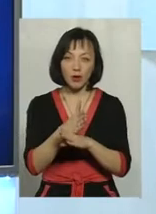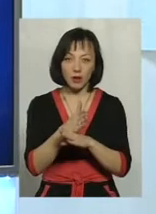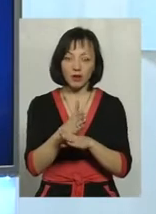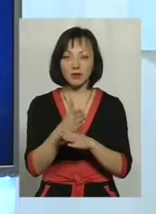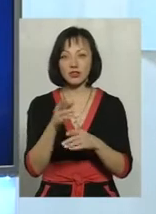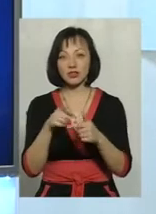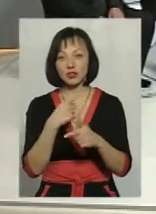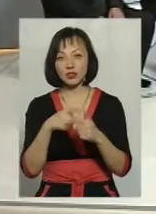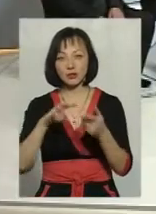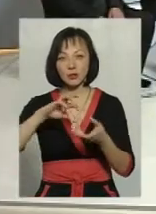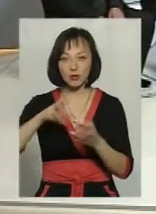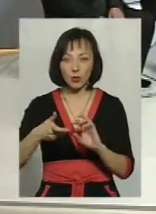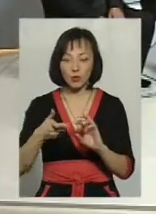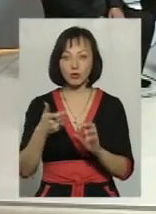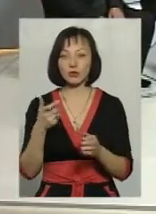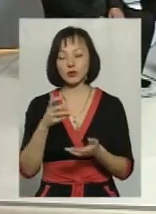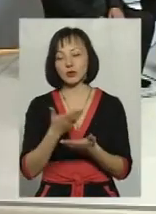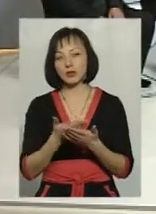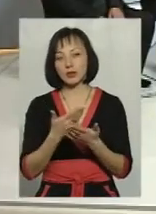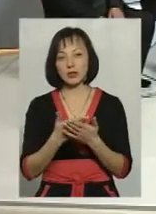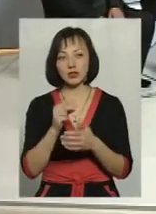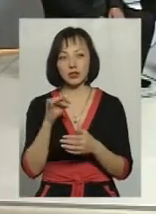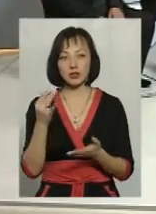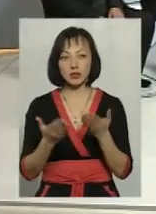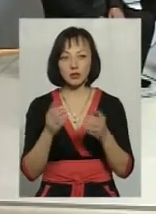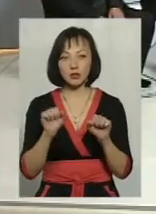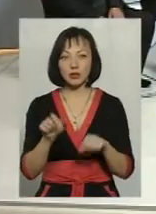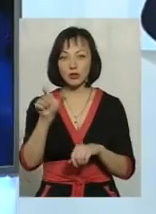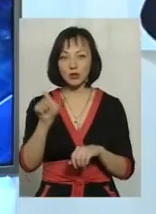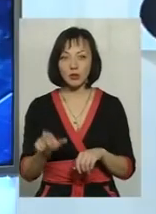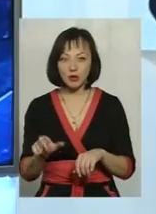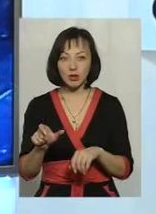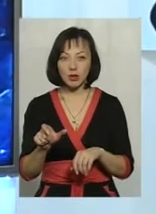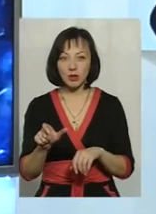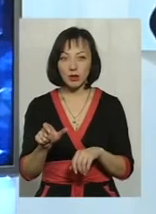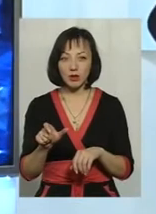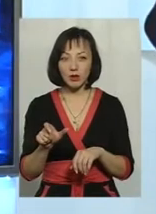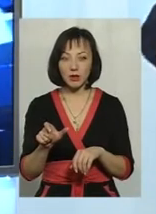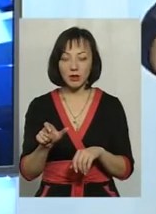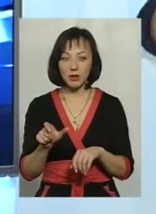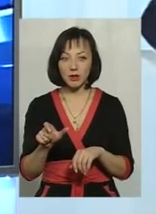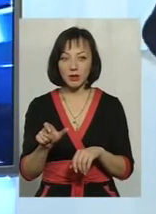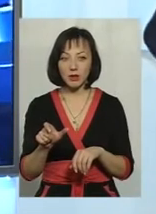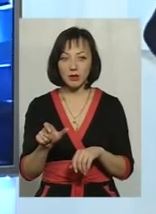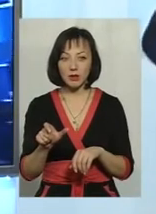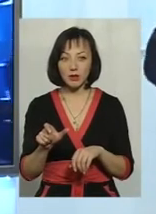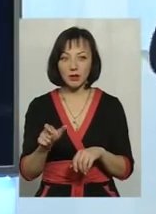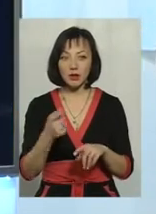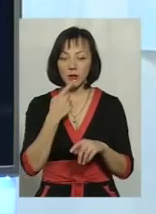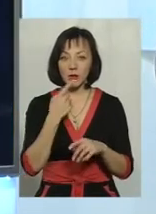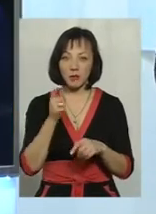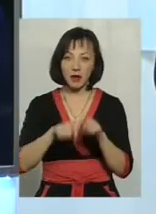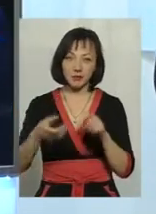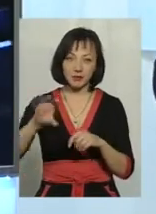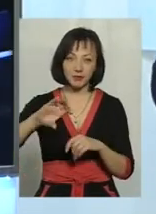горлишку, чи не прокручується кришка, чи якщо можна, людина кожна може просто її наоборот дном вверх, чи